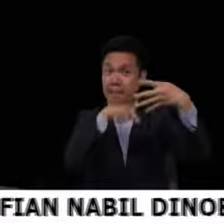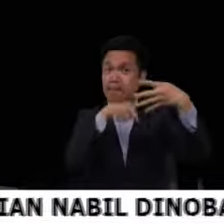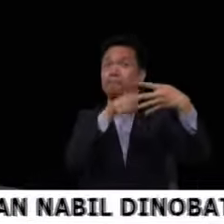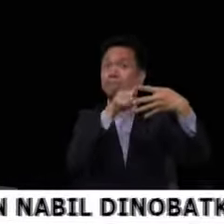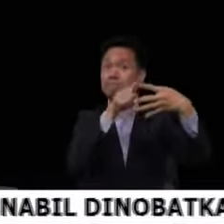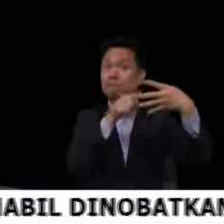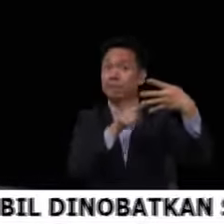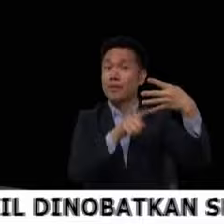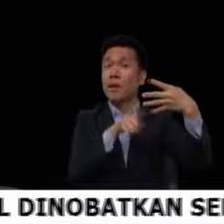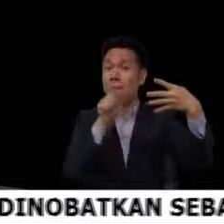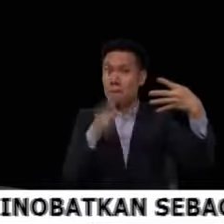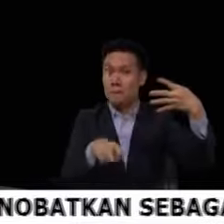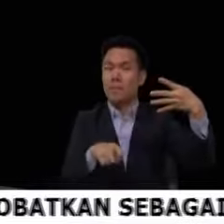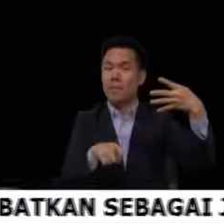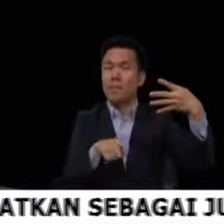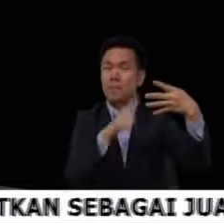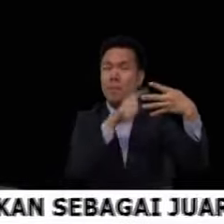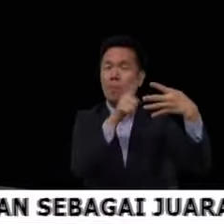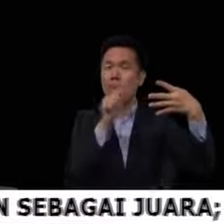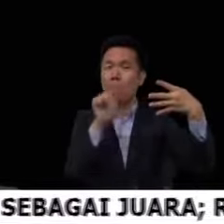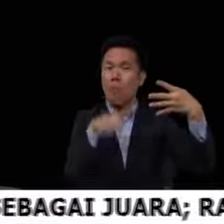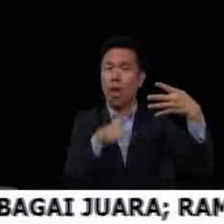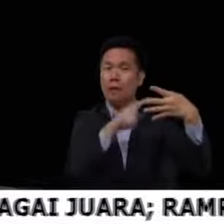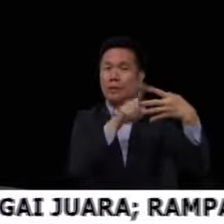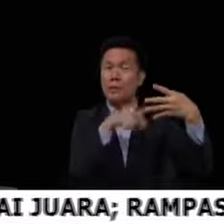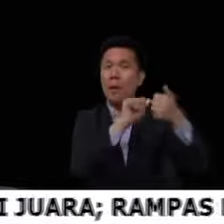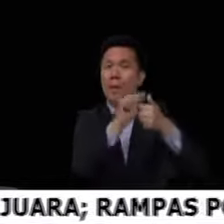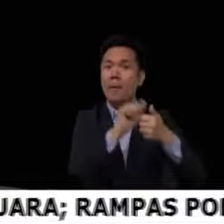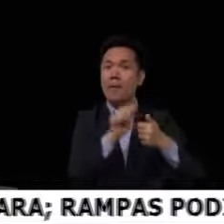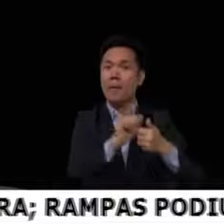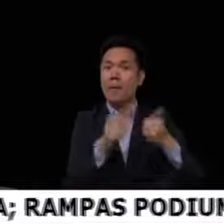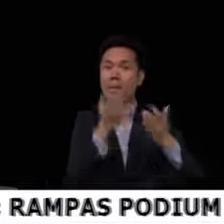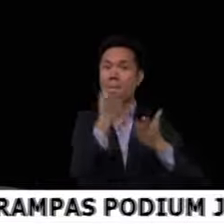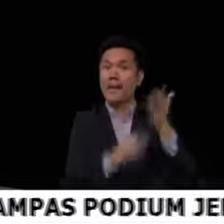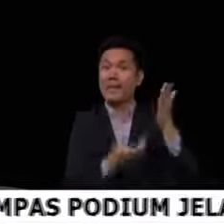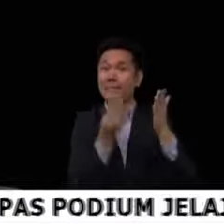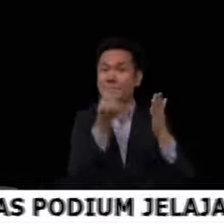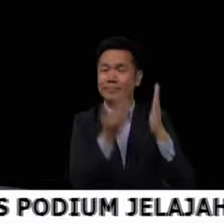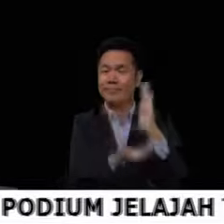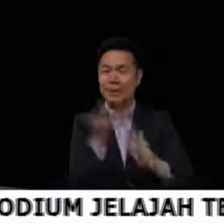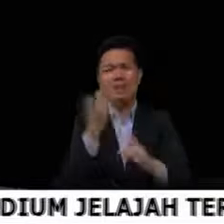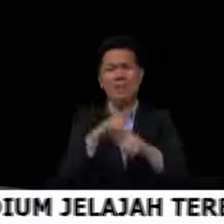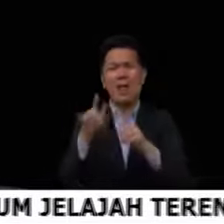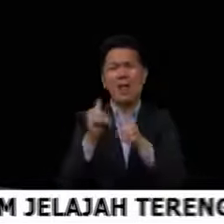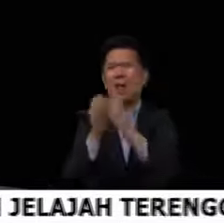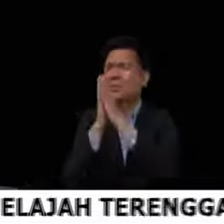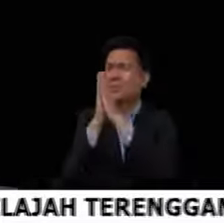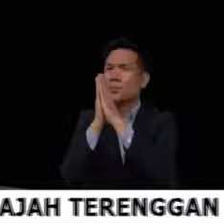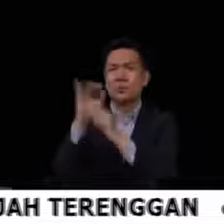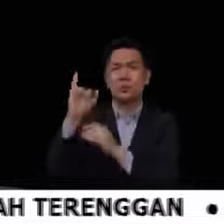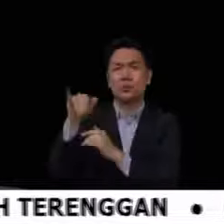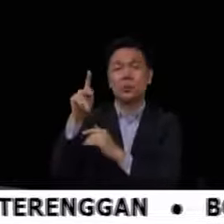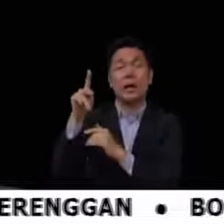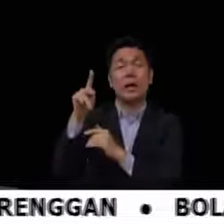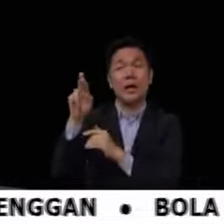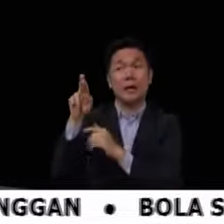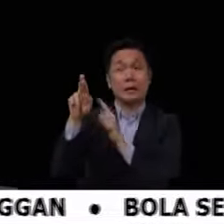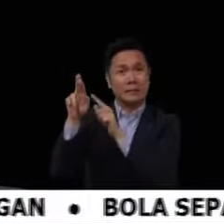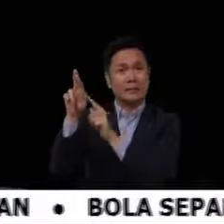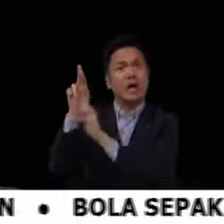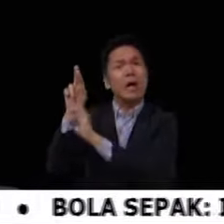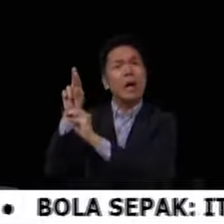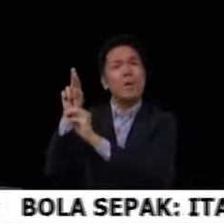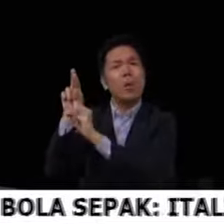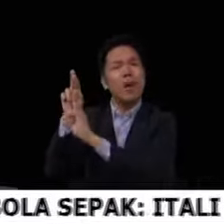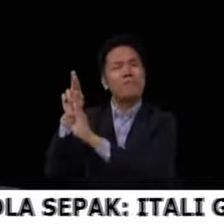perkara-perkara yang meterial yang diam diluluskan dan kita sudah pun Melayu dan JKM mengatakan